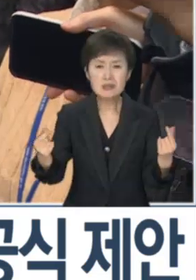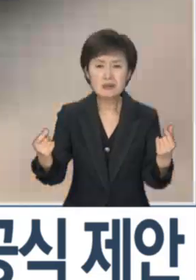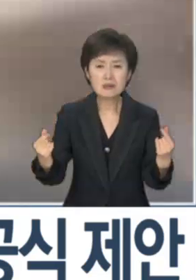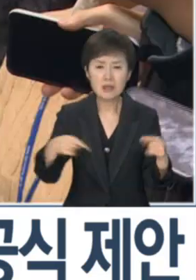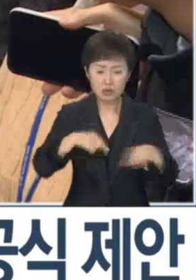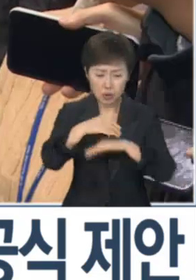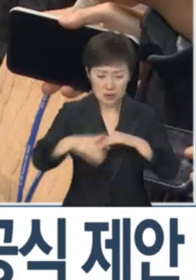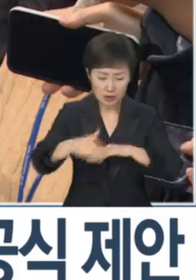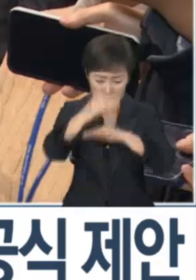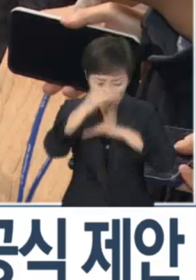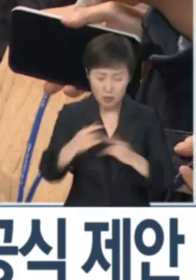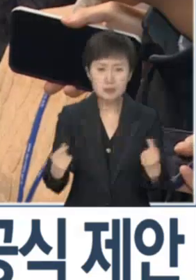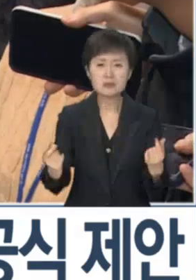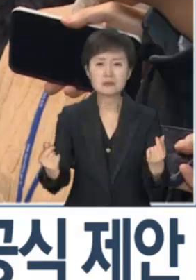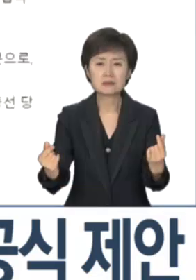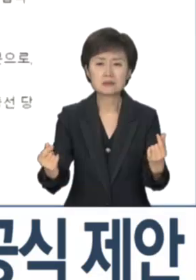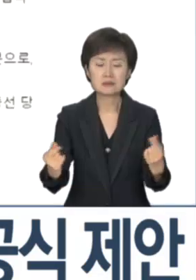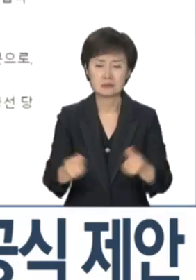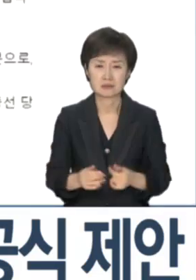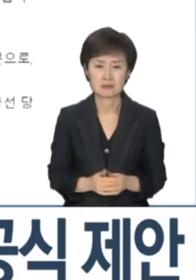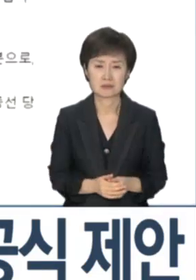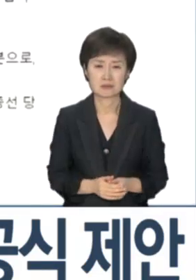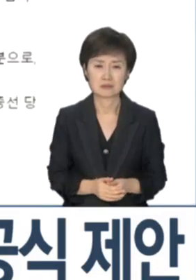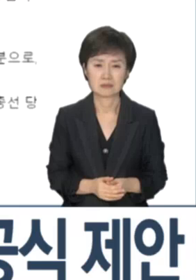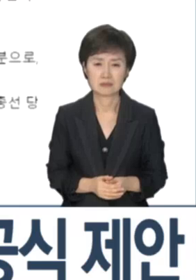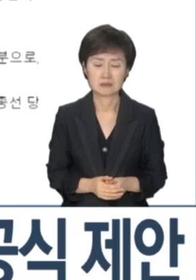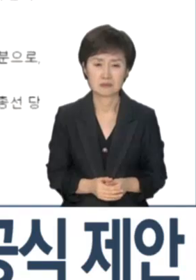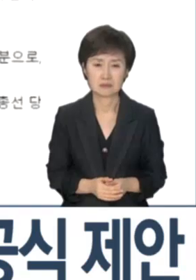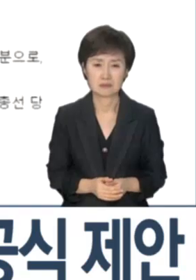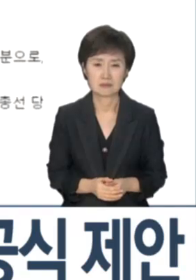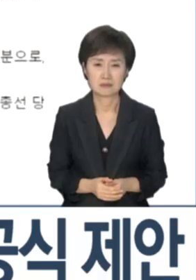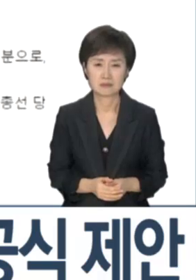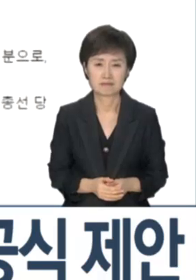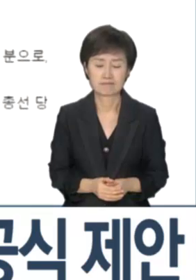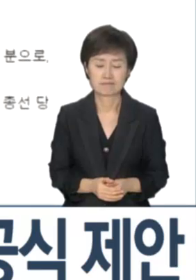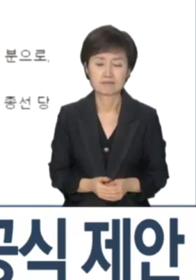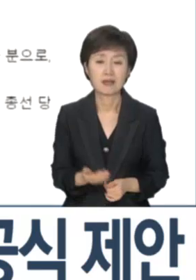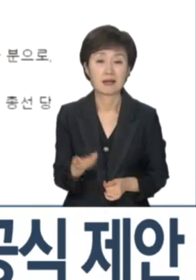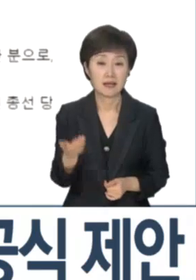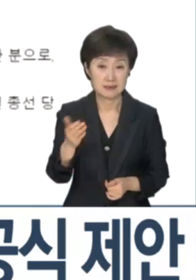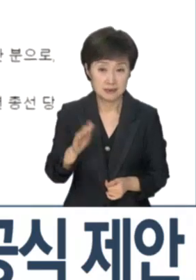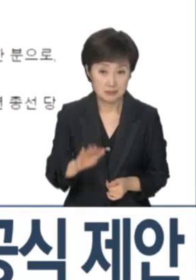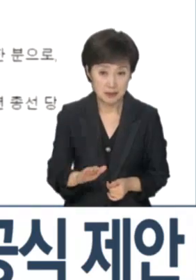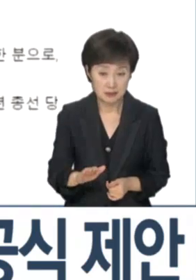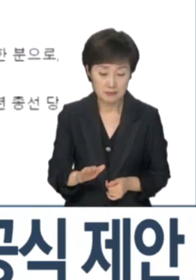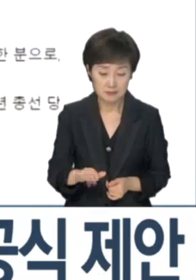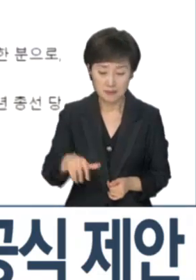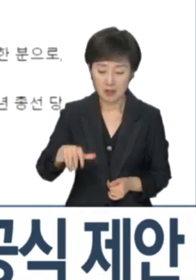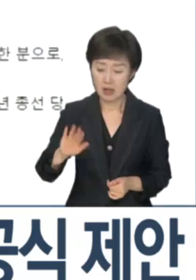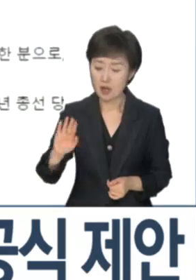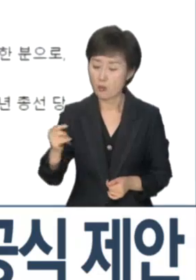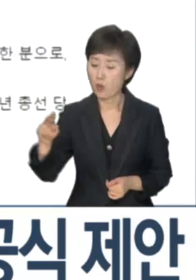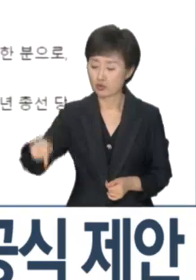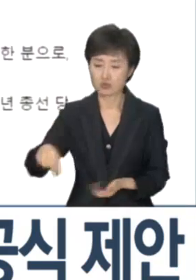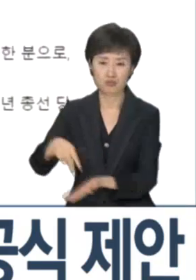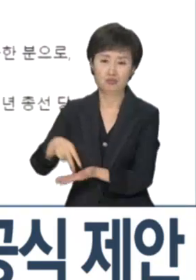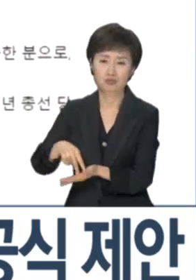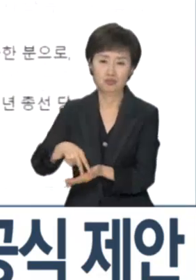않습니까? 이런 상황에서 라도 그렇지만 그럼에도 불구하고 각자의 보수와 진보라고 얘기를